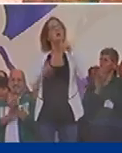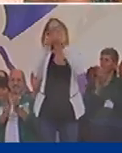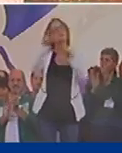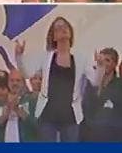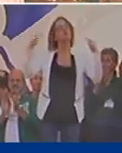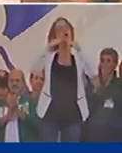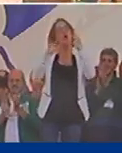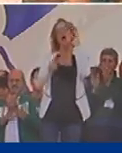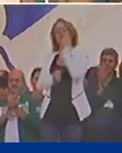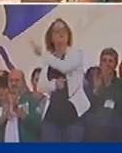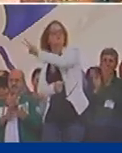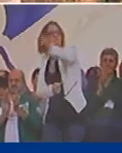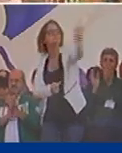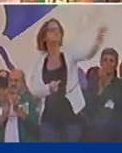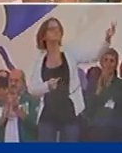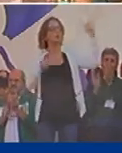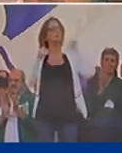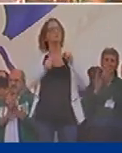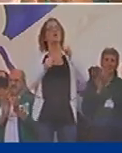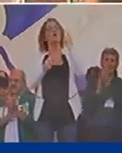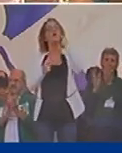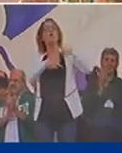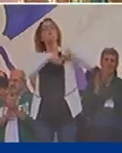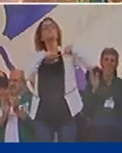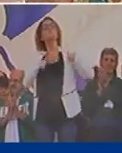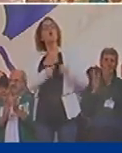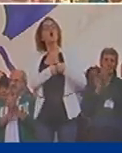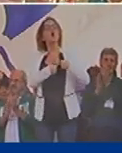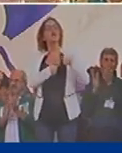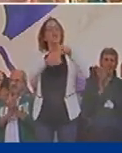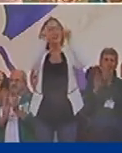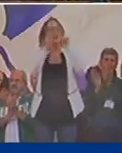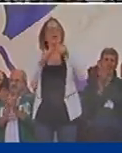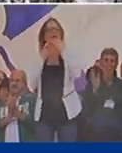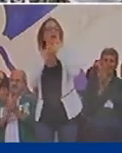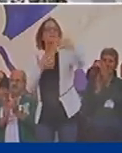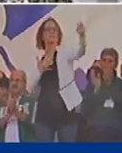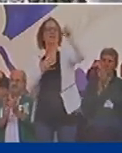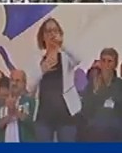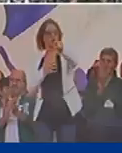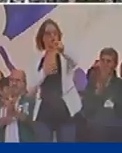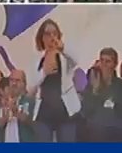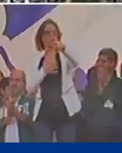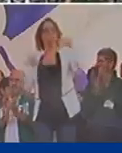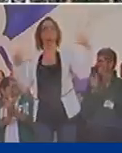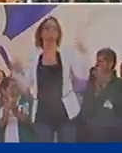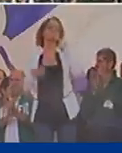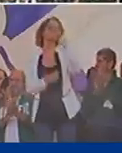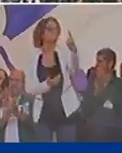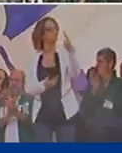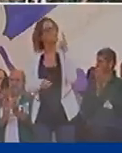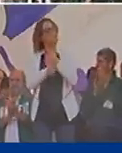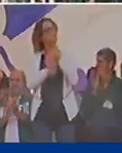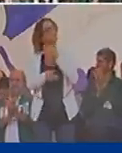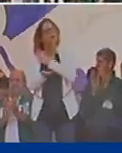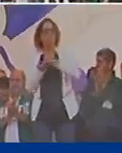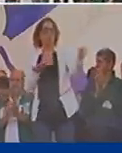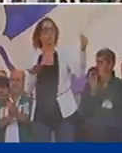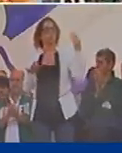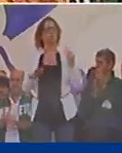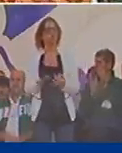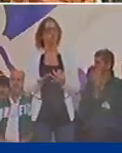veda il cuore della Lega che è lì in mezzo al Prato, però diciamocela tutta.